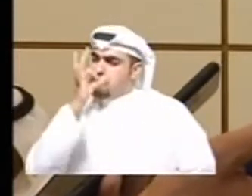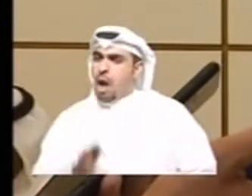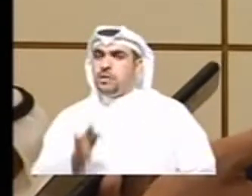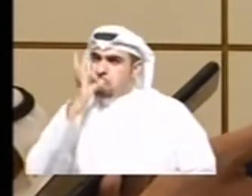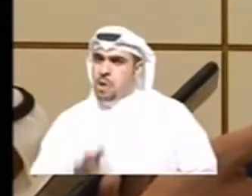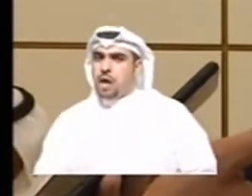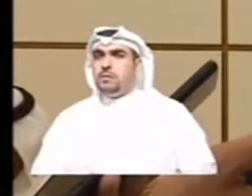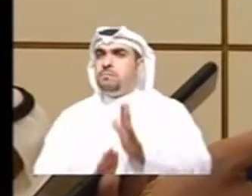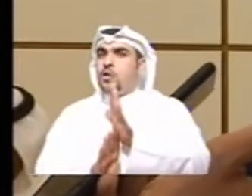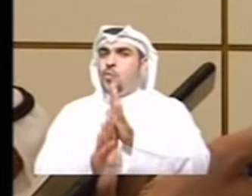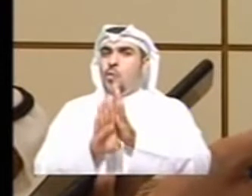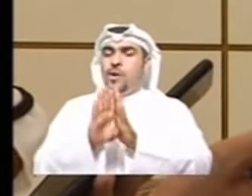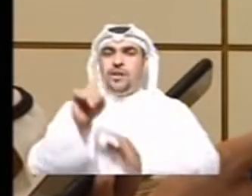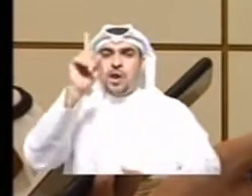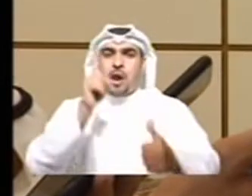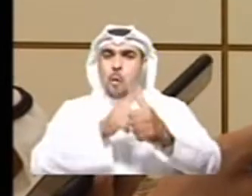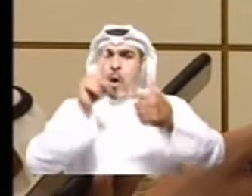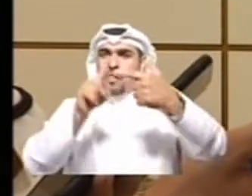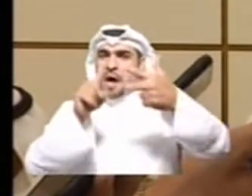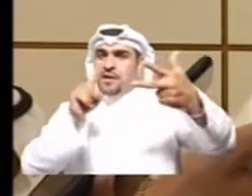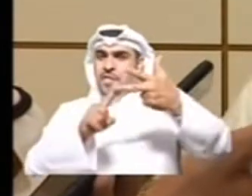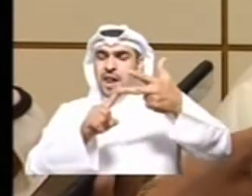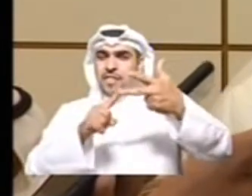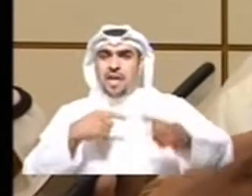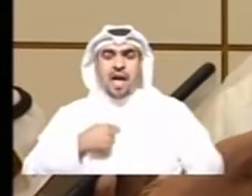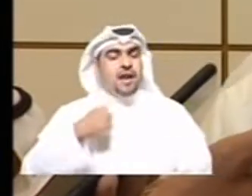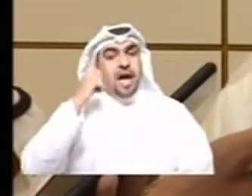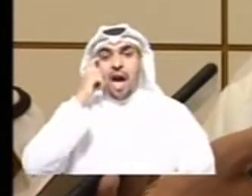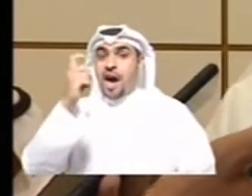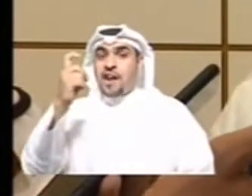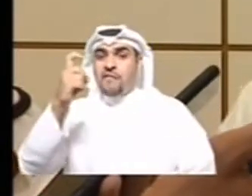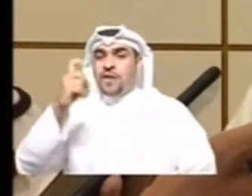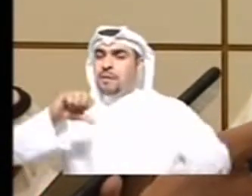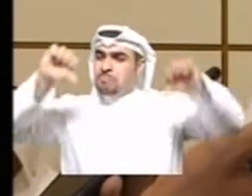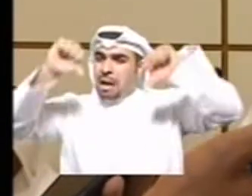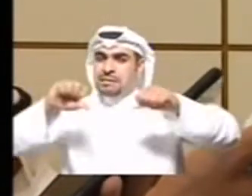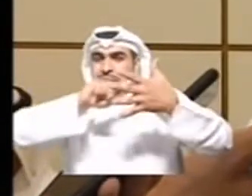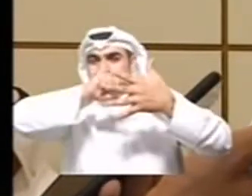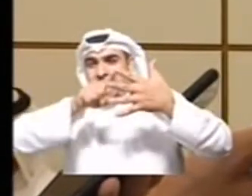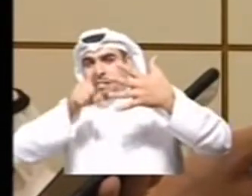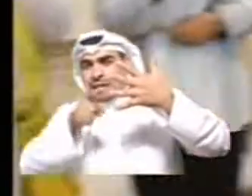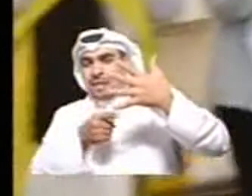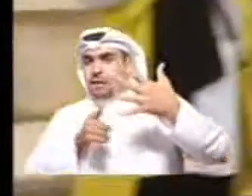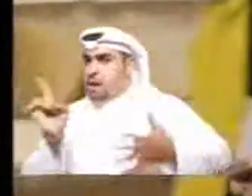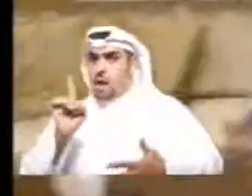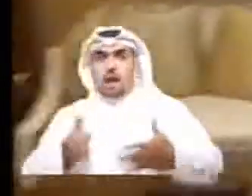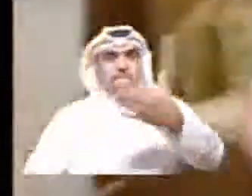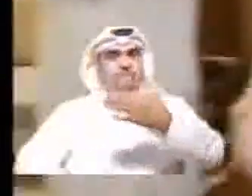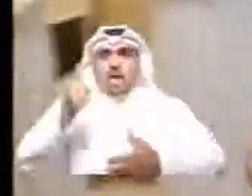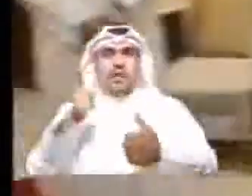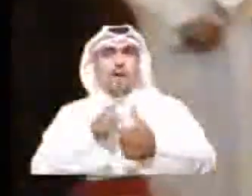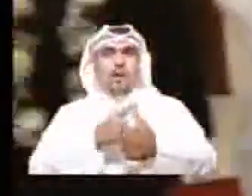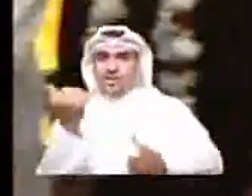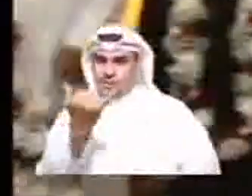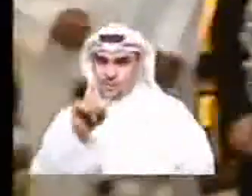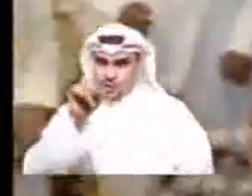نصل إلى المنصات التتويج، ولن نقبل غير وصولنا إلى المراكز المتقدمة. 5 جوائز